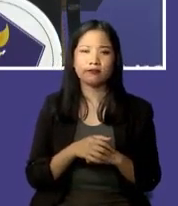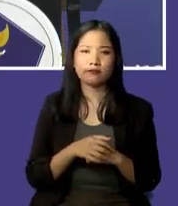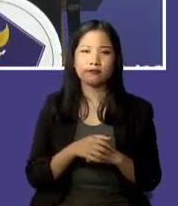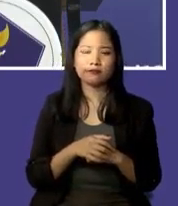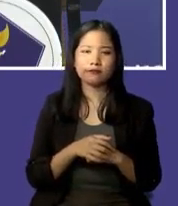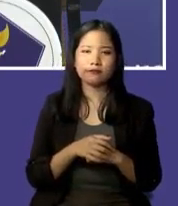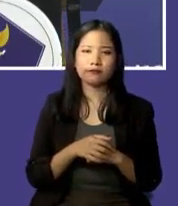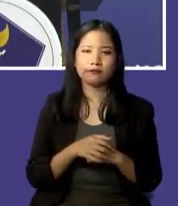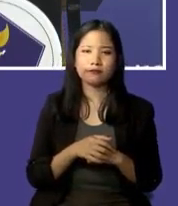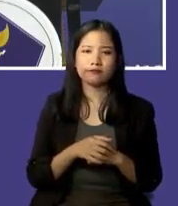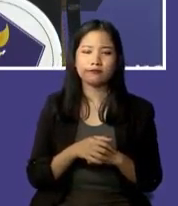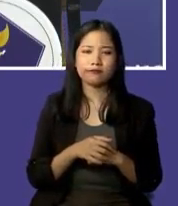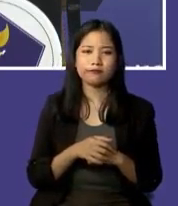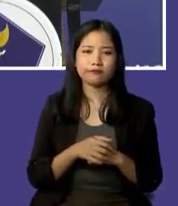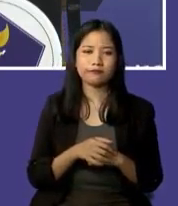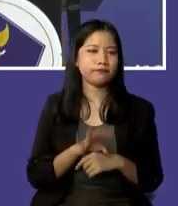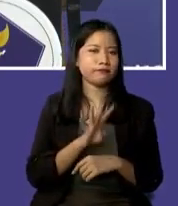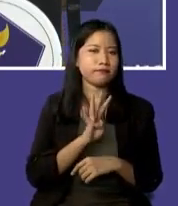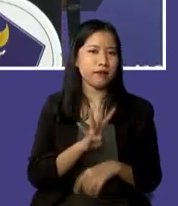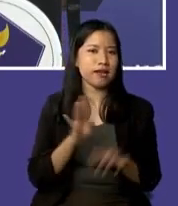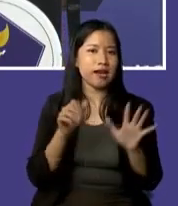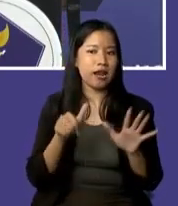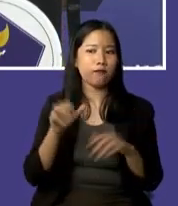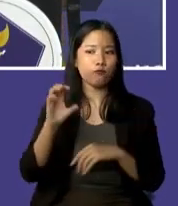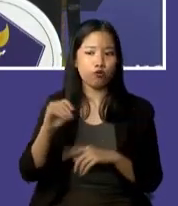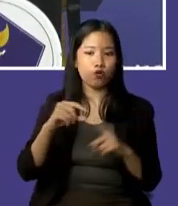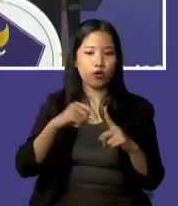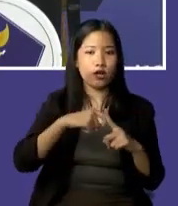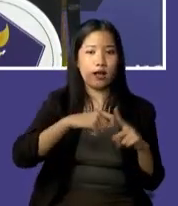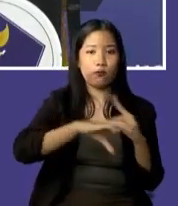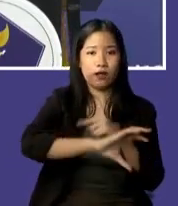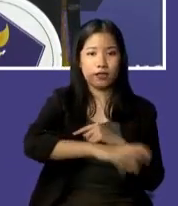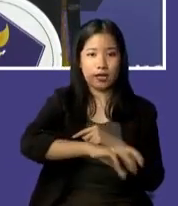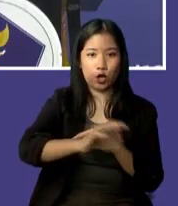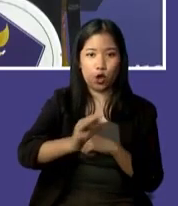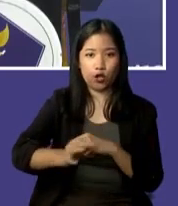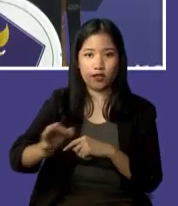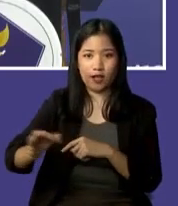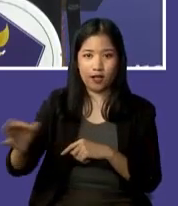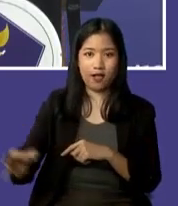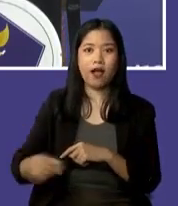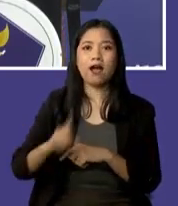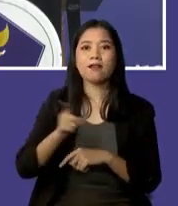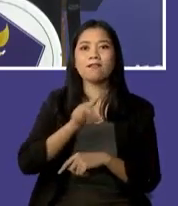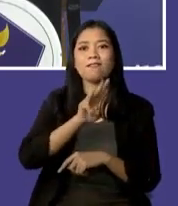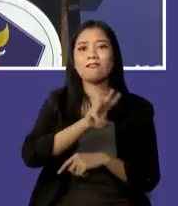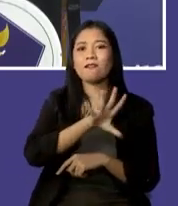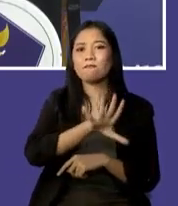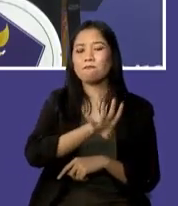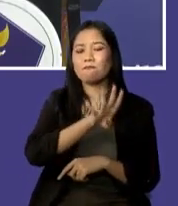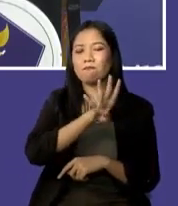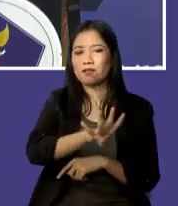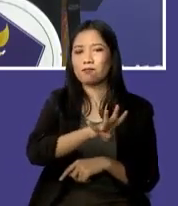Telah 460 kabupaten kota yang terdampak di 34 provinsi.